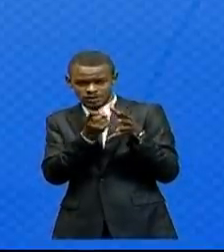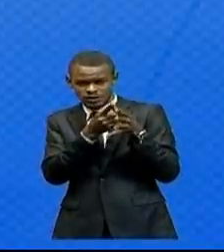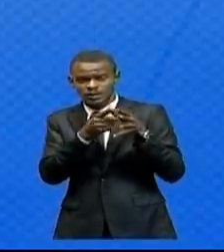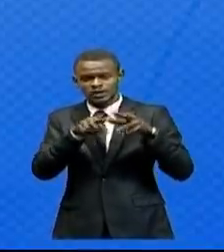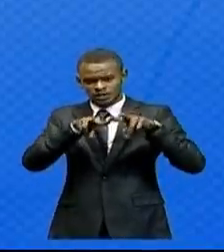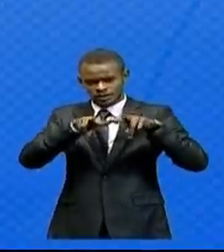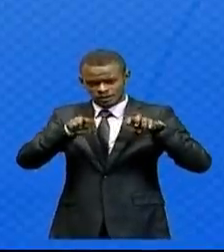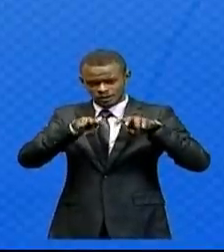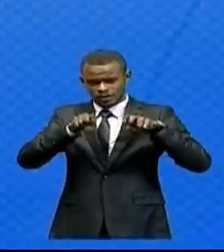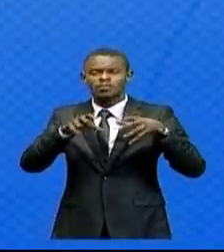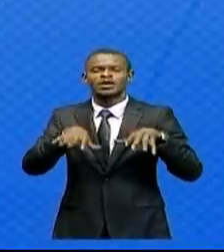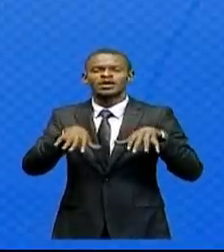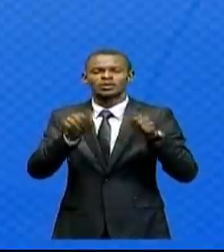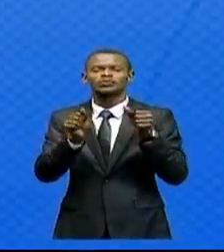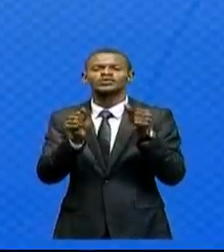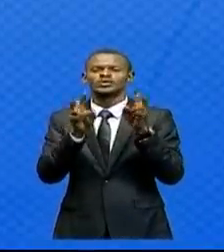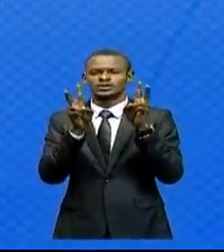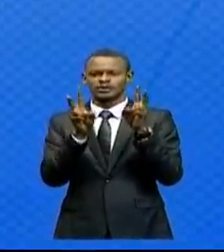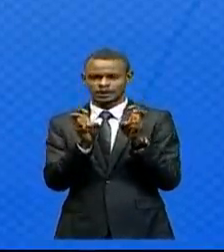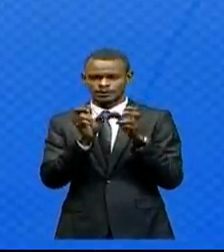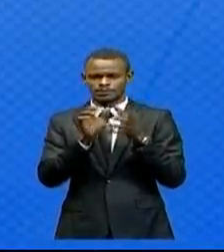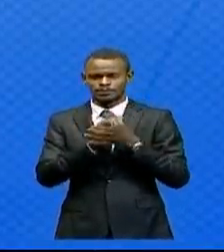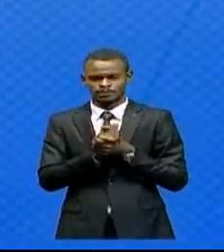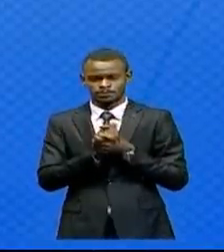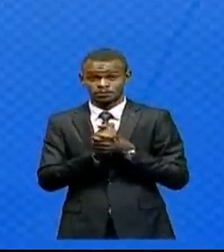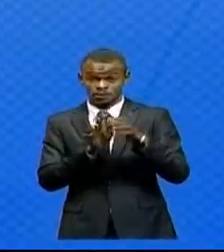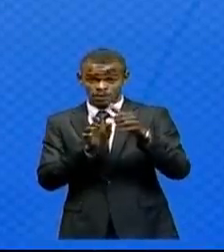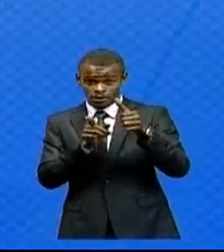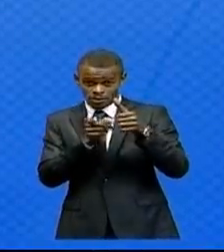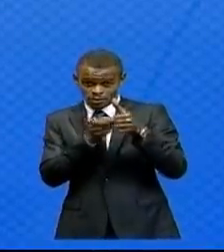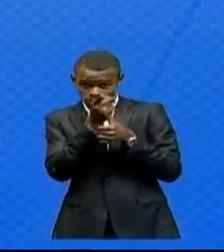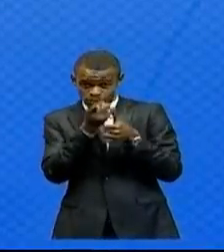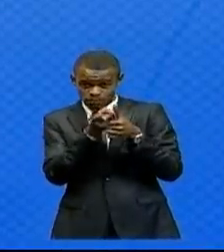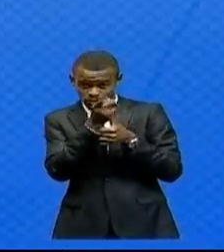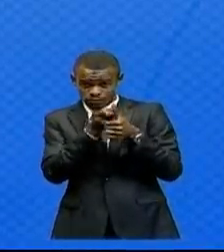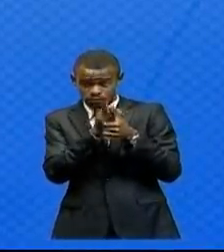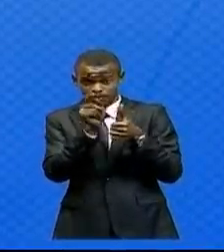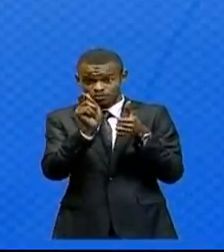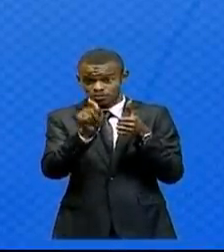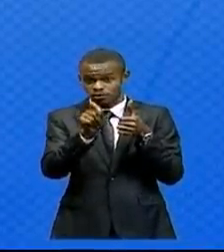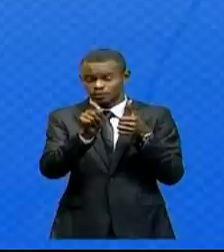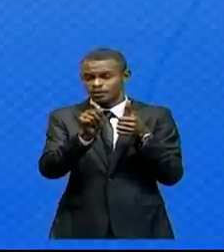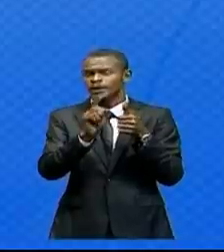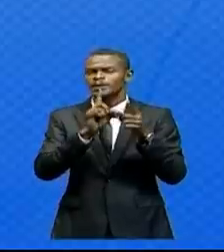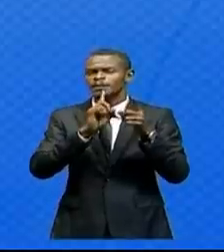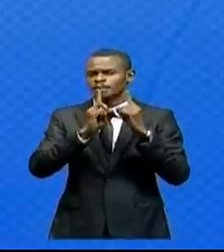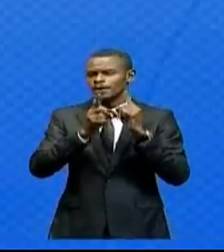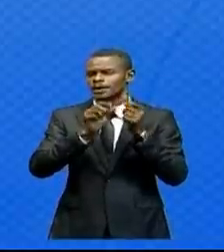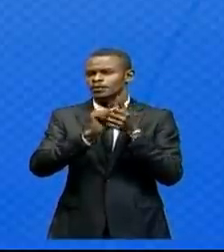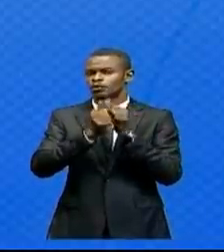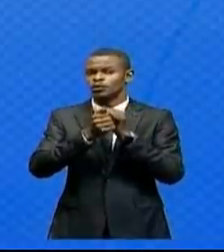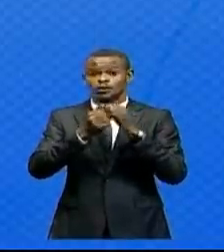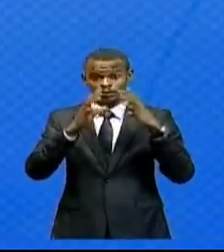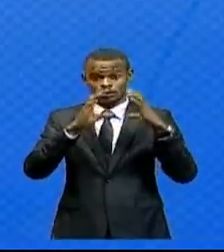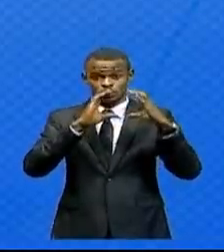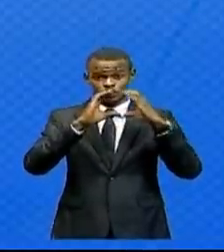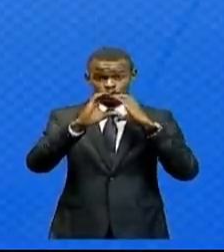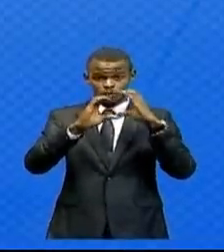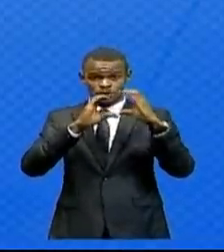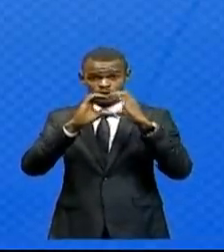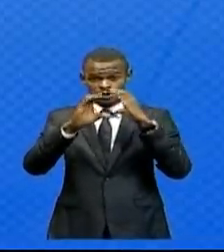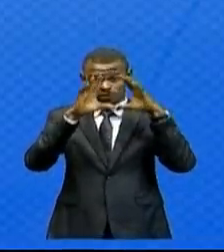textes. Le premier point du Conseil des ministres de ce jour, qui a porté sur la communication du président de la